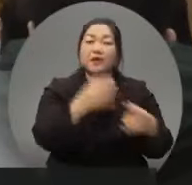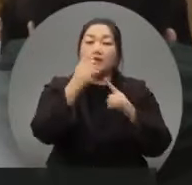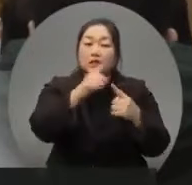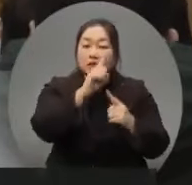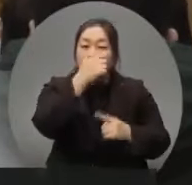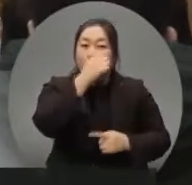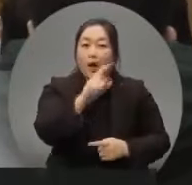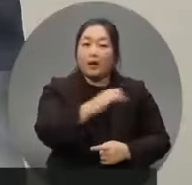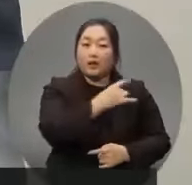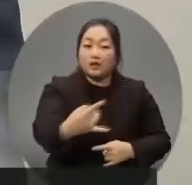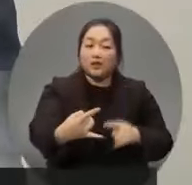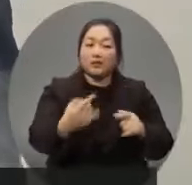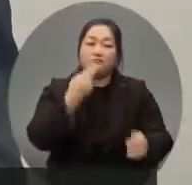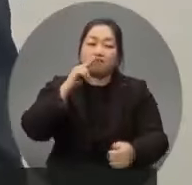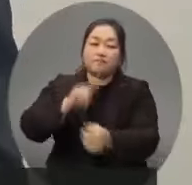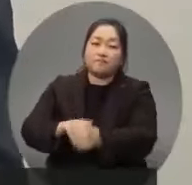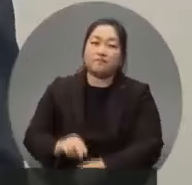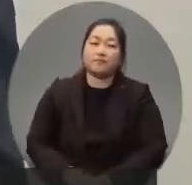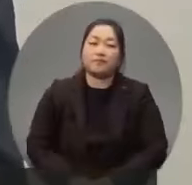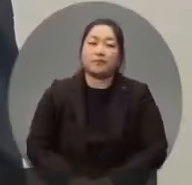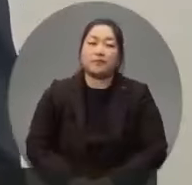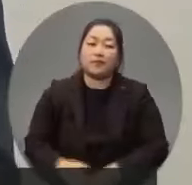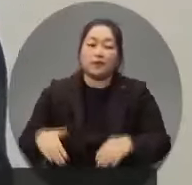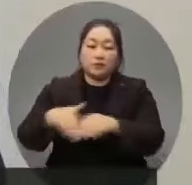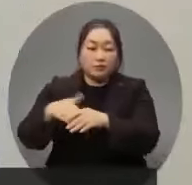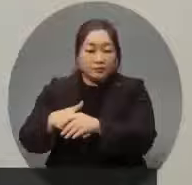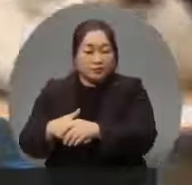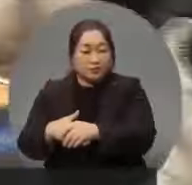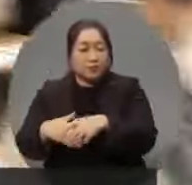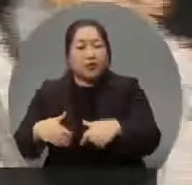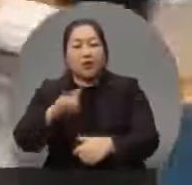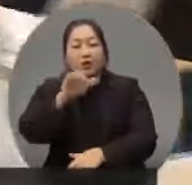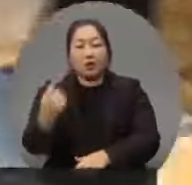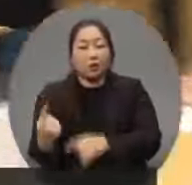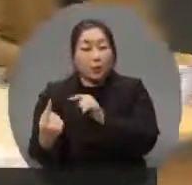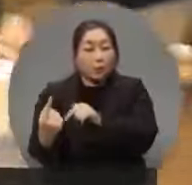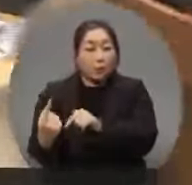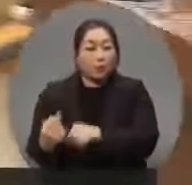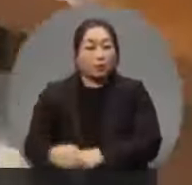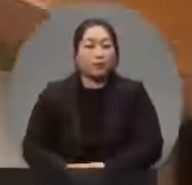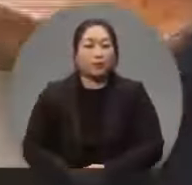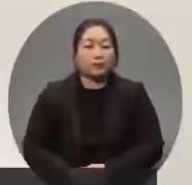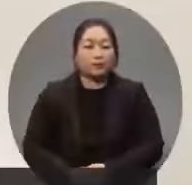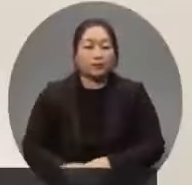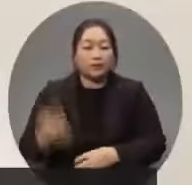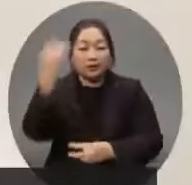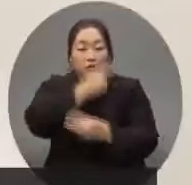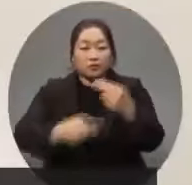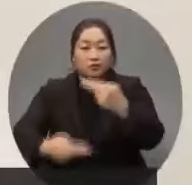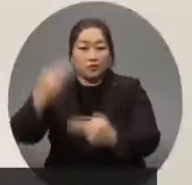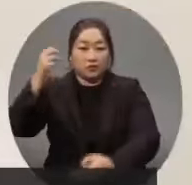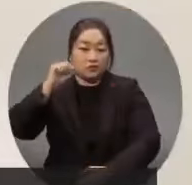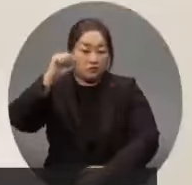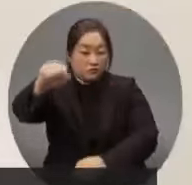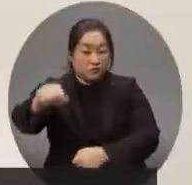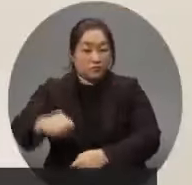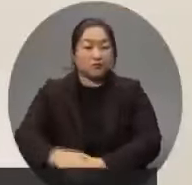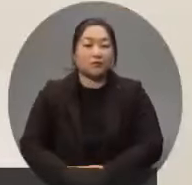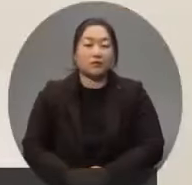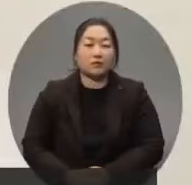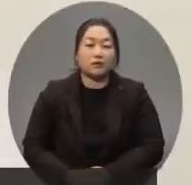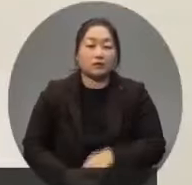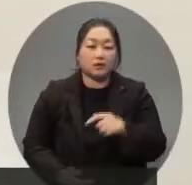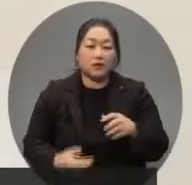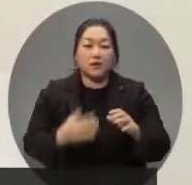도의원이 도전장을 냈습니다. 문재인 정부 실세로 꼽히는 노영민 전 비서실장은 청주 상당구 출마를 선언했는데